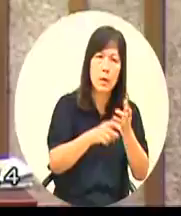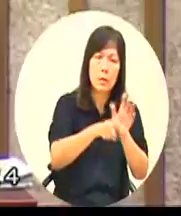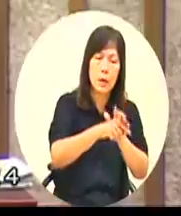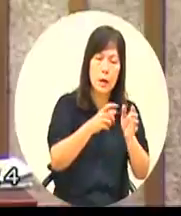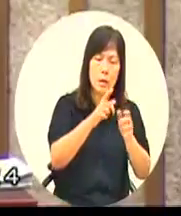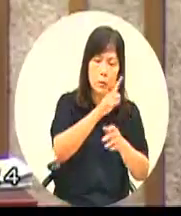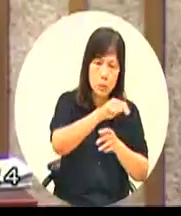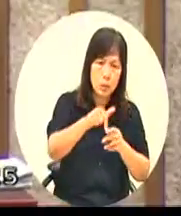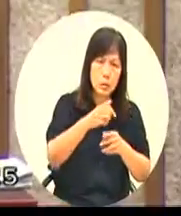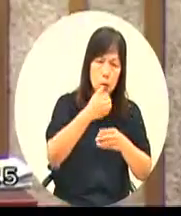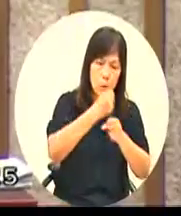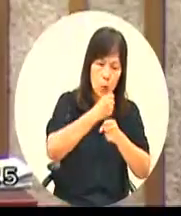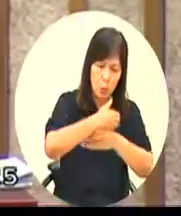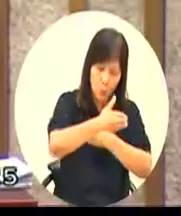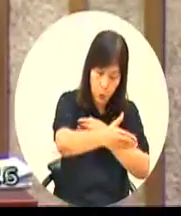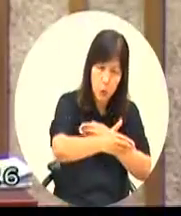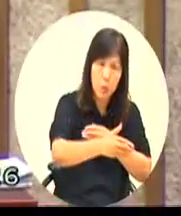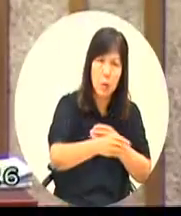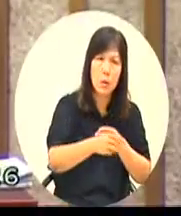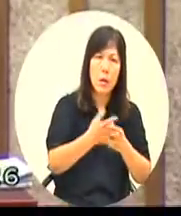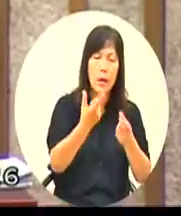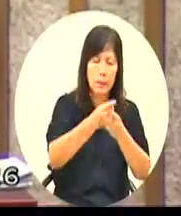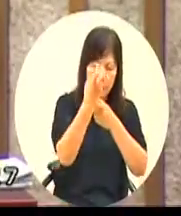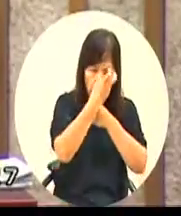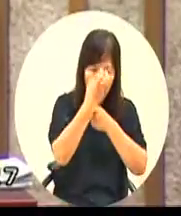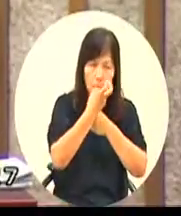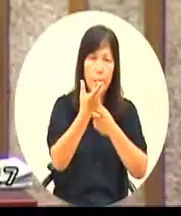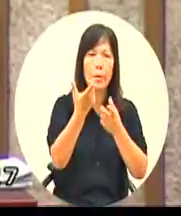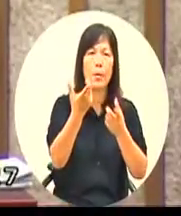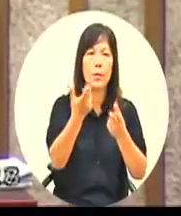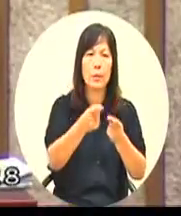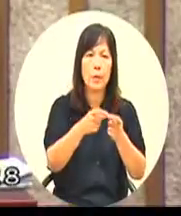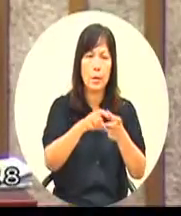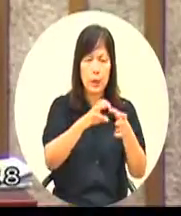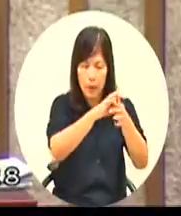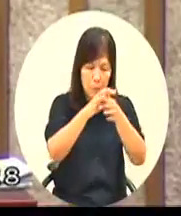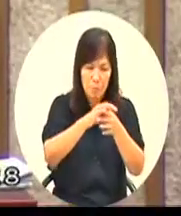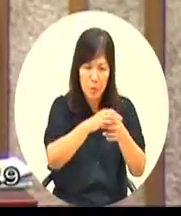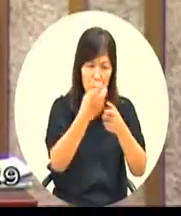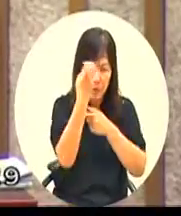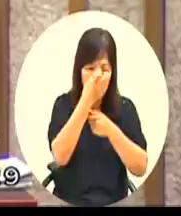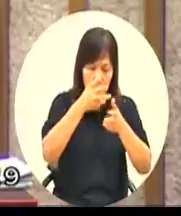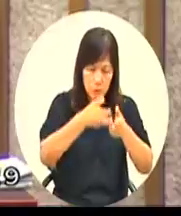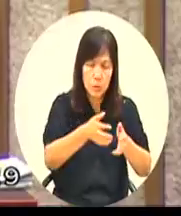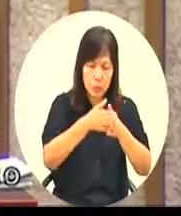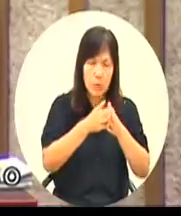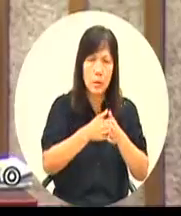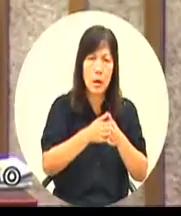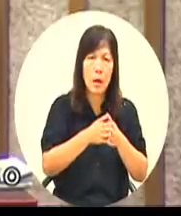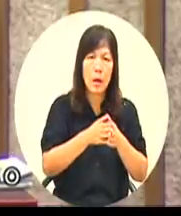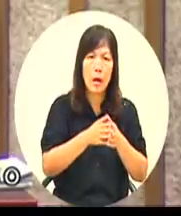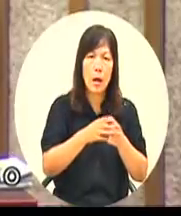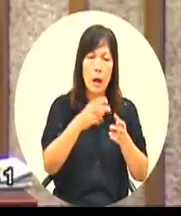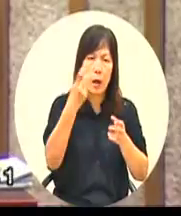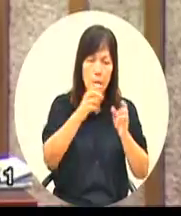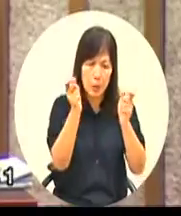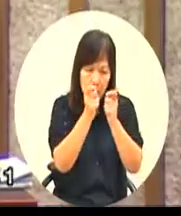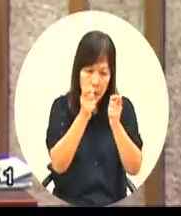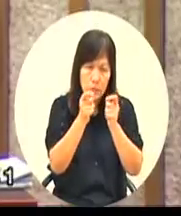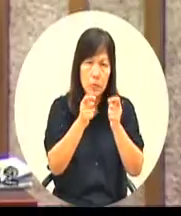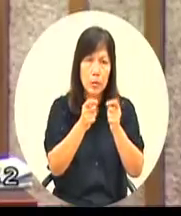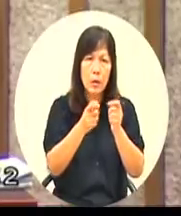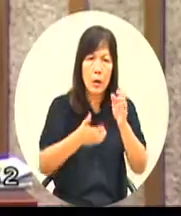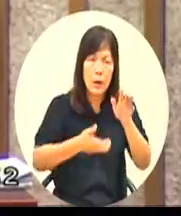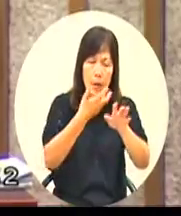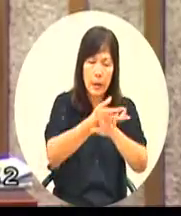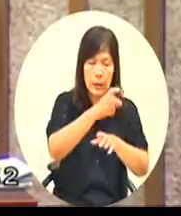程，制造的过程，我们都是检验的一个联合稽查的一个重点，还包含那个临近提供那个